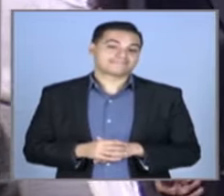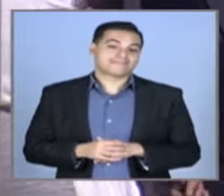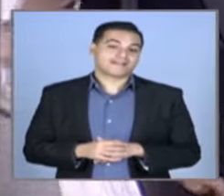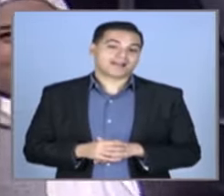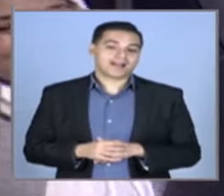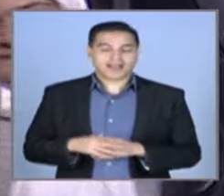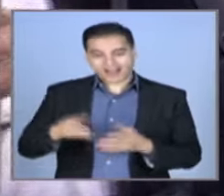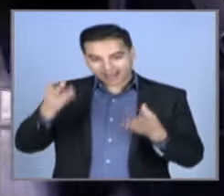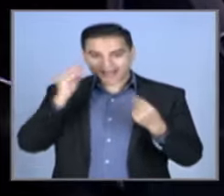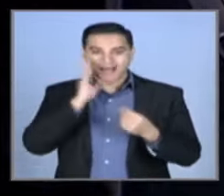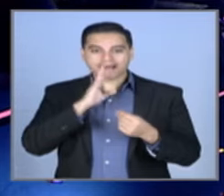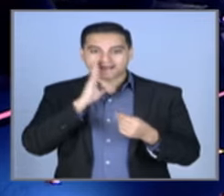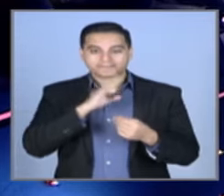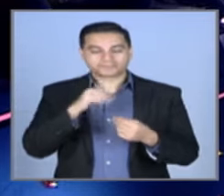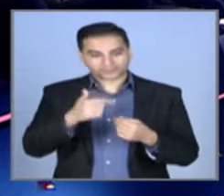إيه. علم،